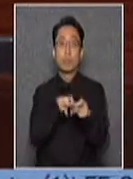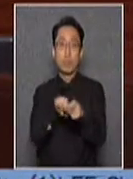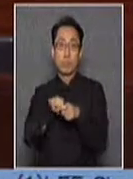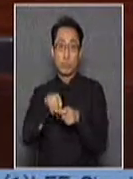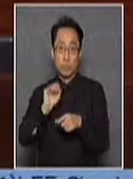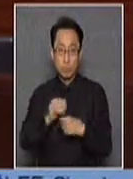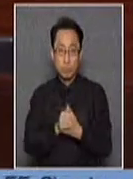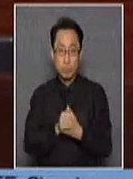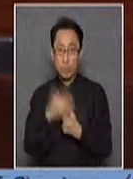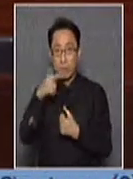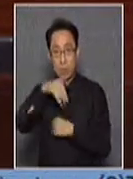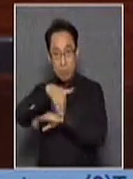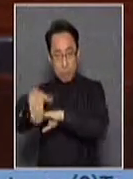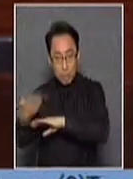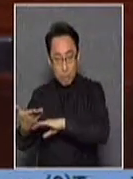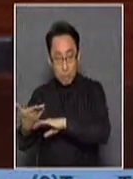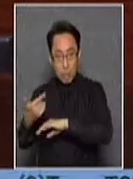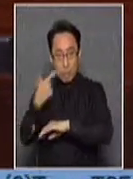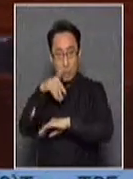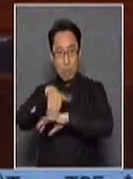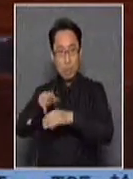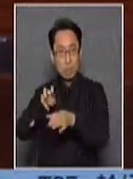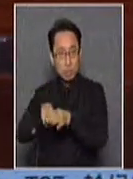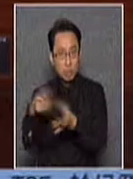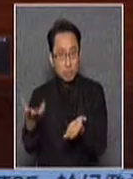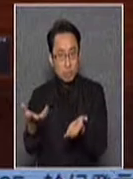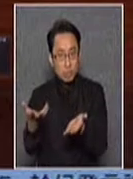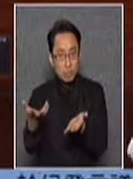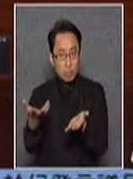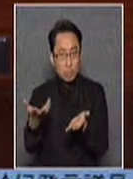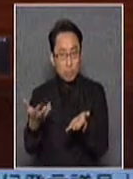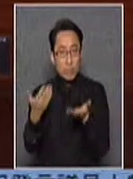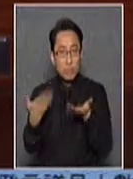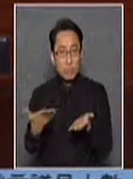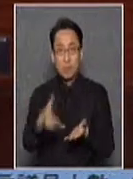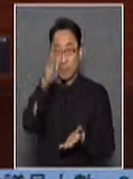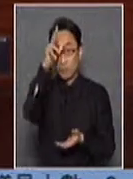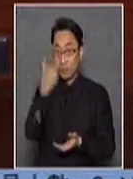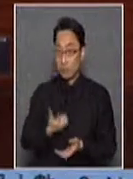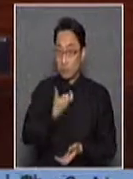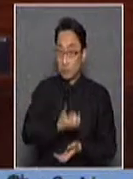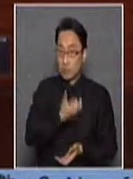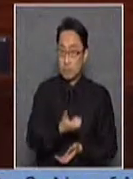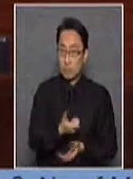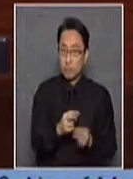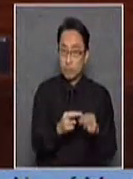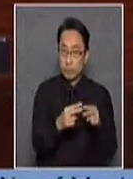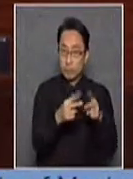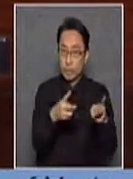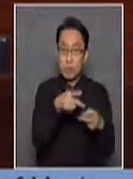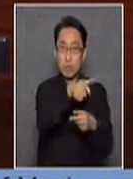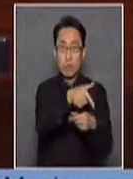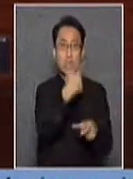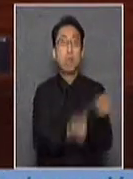喂，咁我哋新界點啊？新界西點啊？係嘛？你而家用公帑不斷擴建，去到啲富豪區，